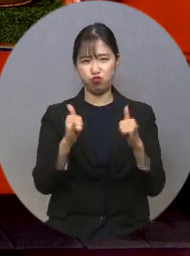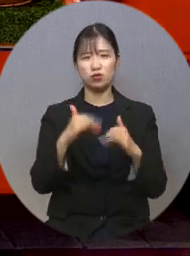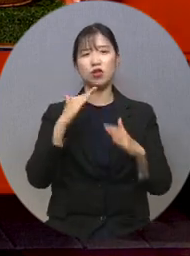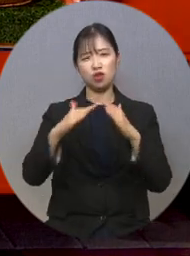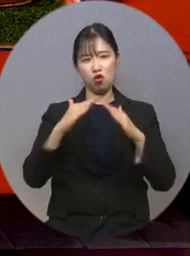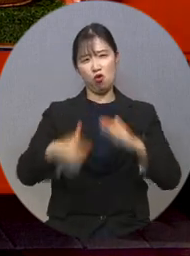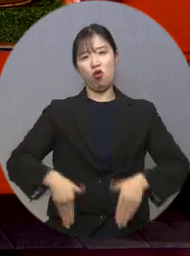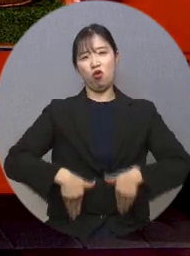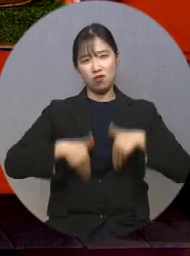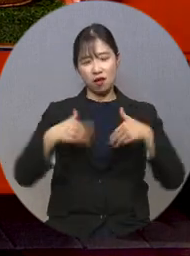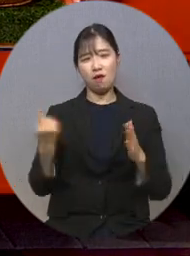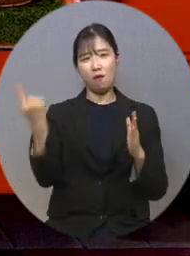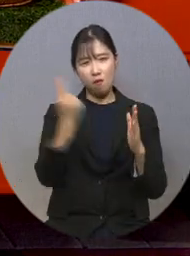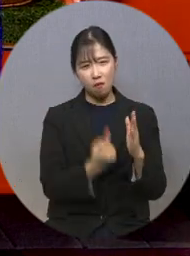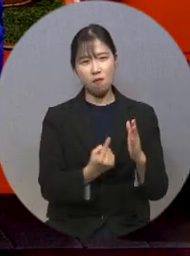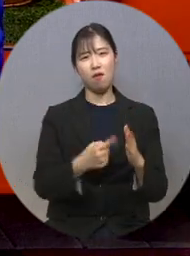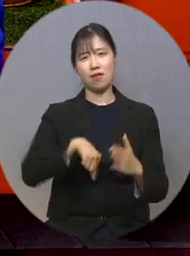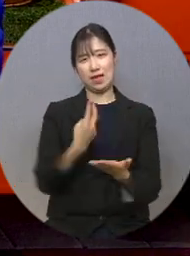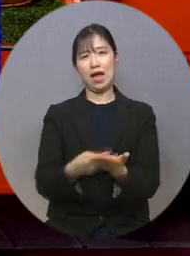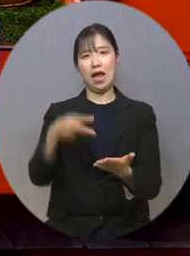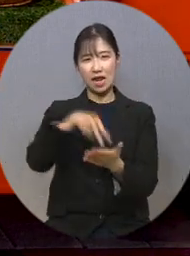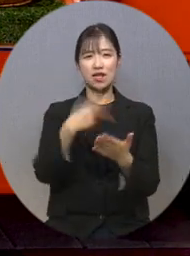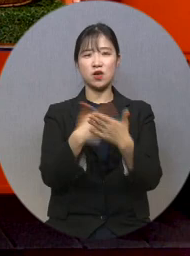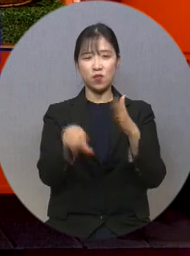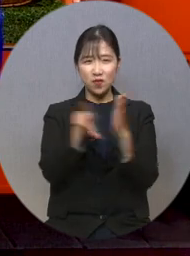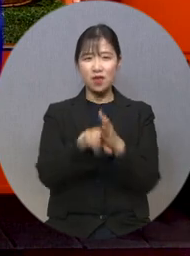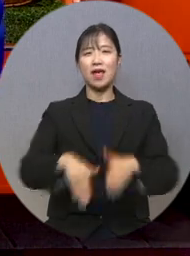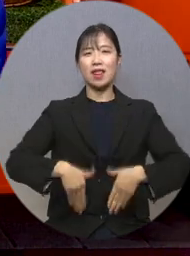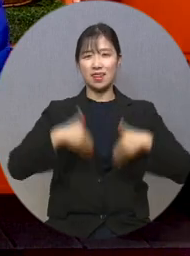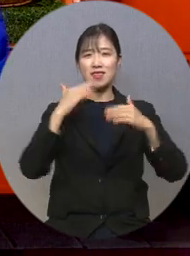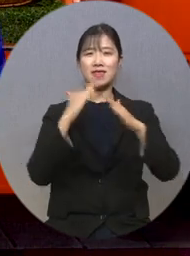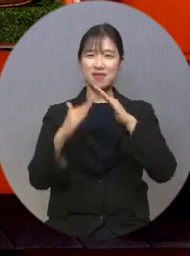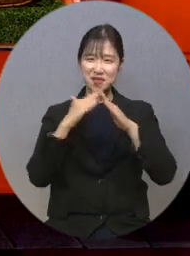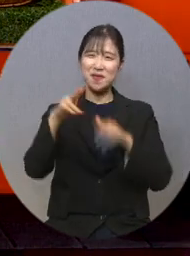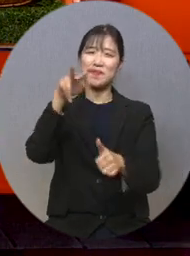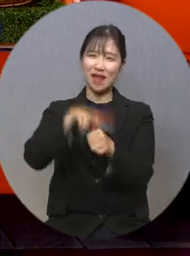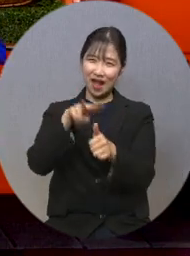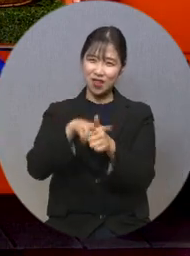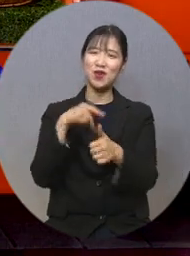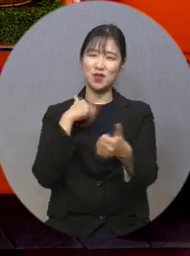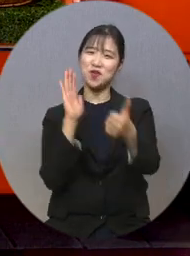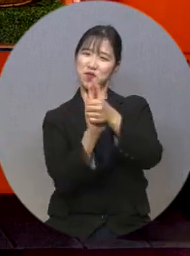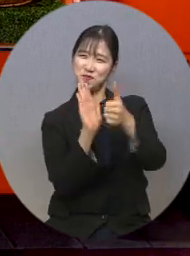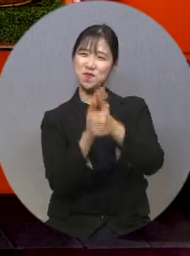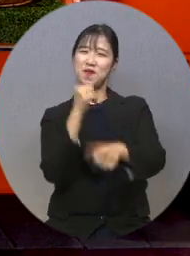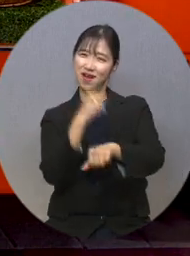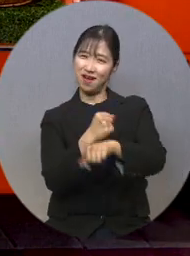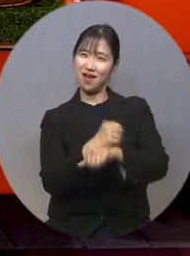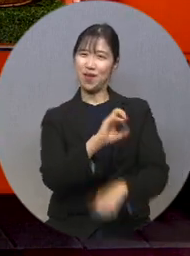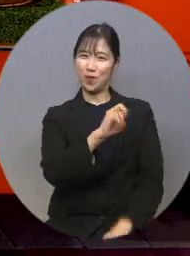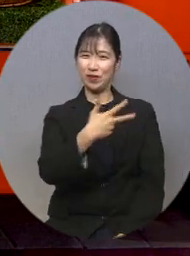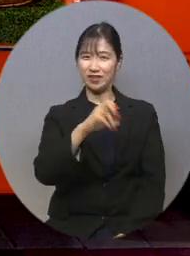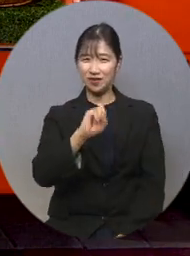귀농에 하셔가지고 이 자립할 수 있도록 이 남도장터가 힘껏 돕겠습니다. 자, 남도장터